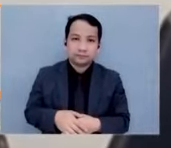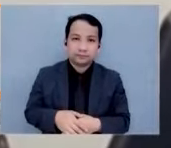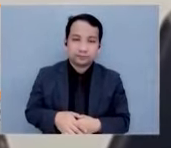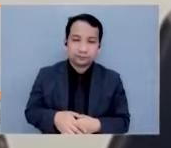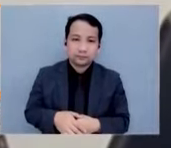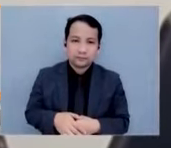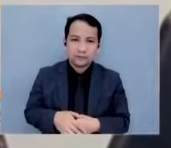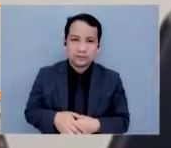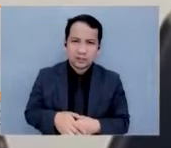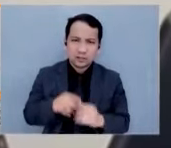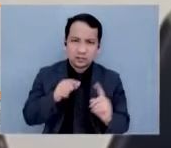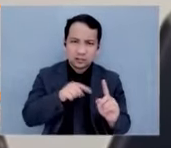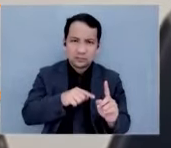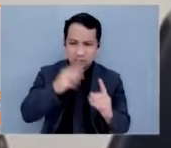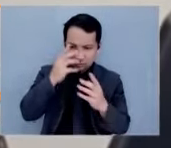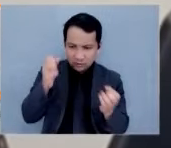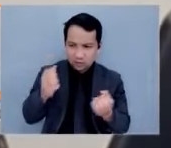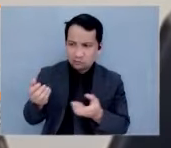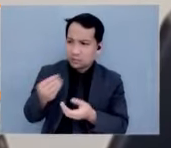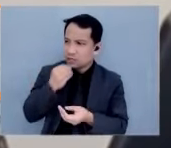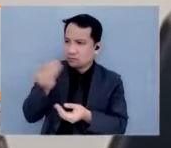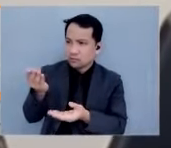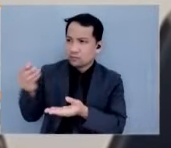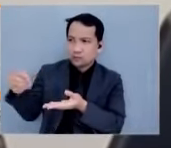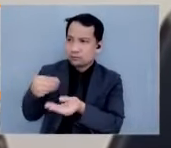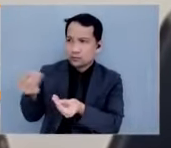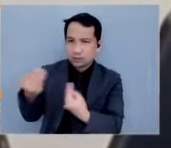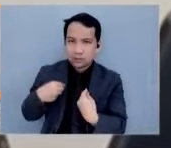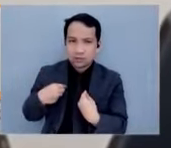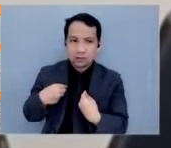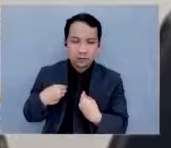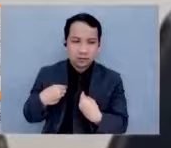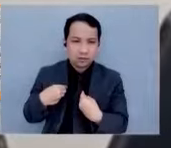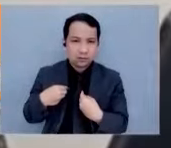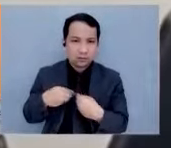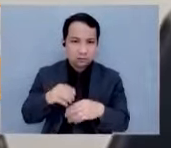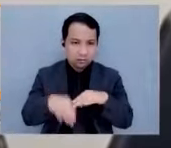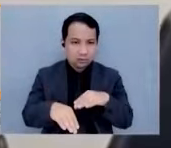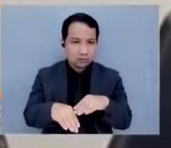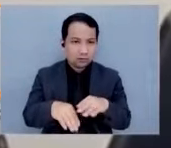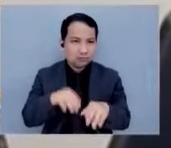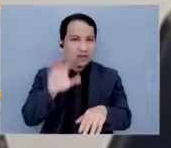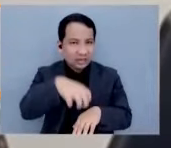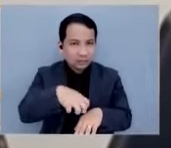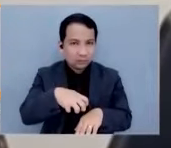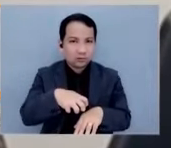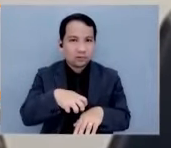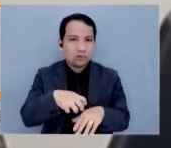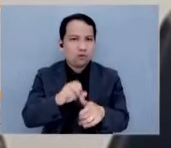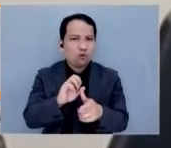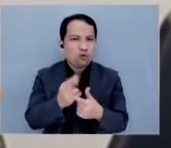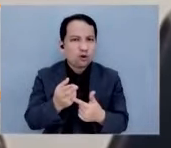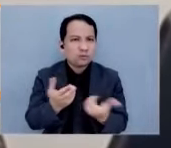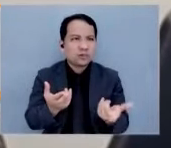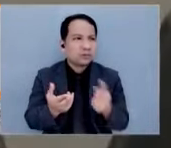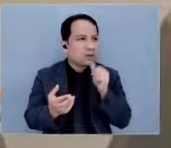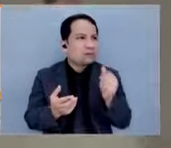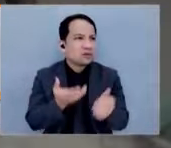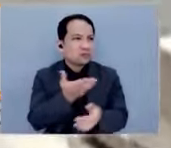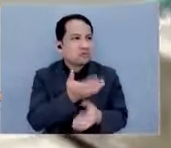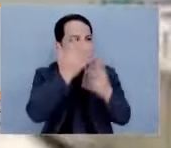Nagagalit siya kung hindi binibigyan. Nangaapak siya ng paa at nangangalmot. Or something kung di bibigyan,